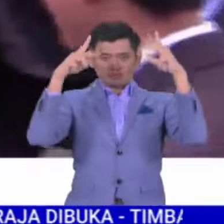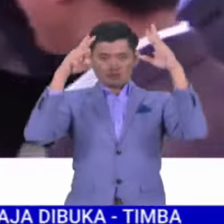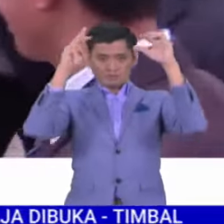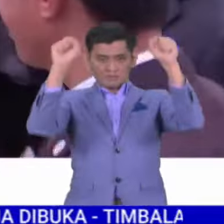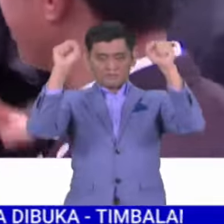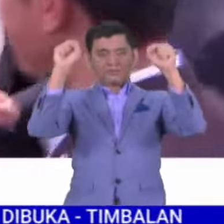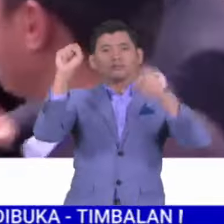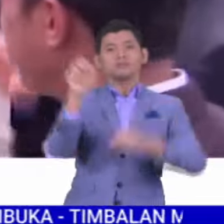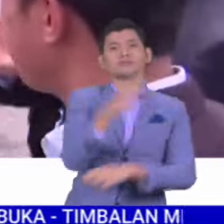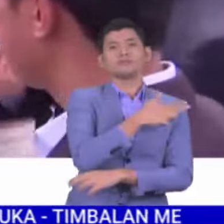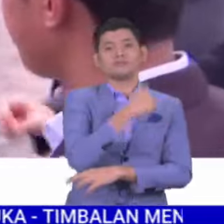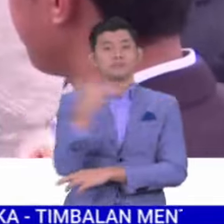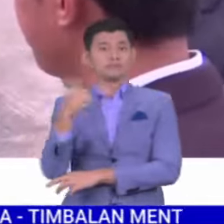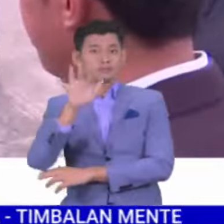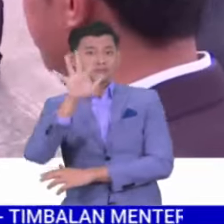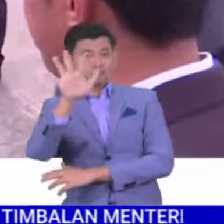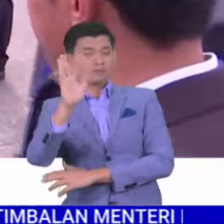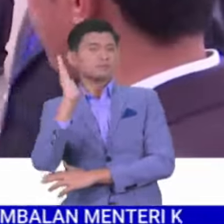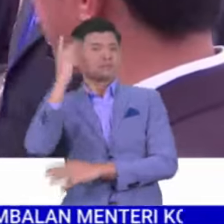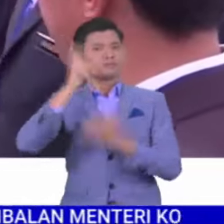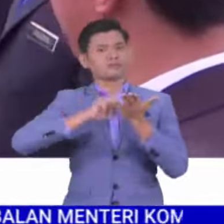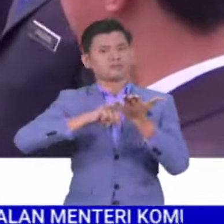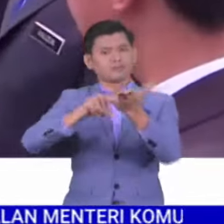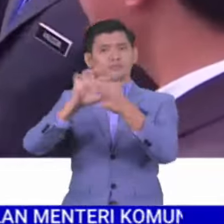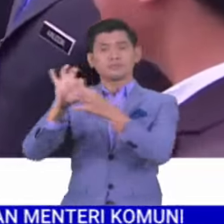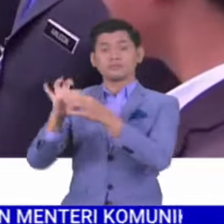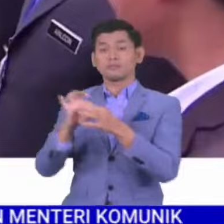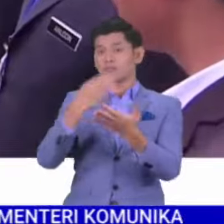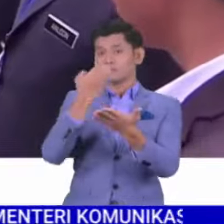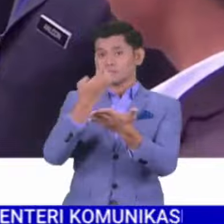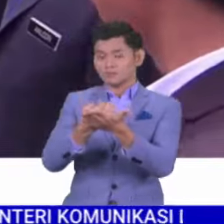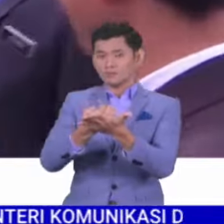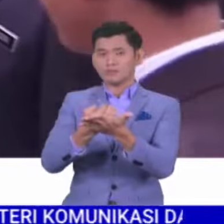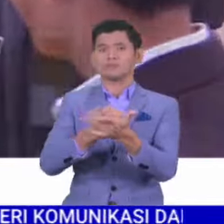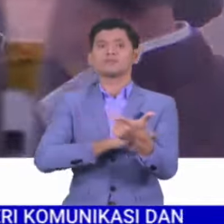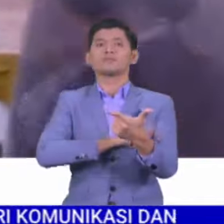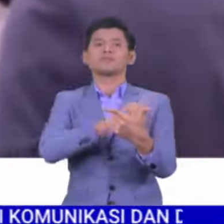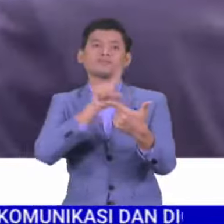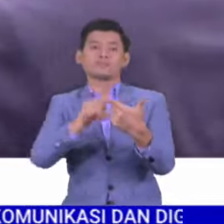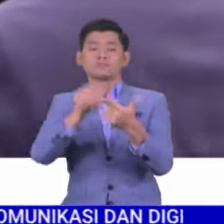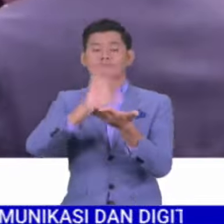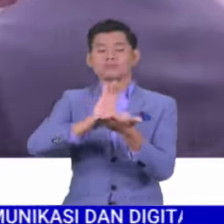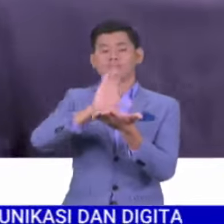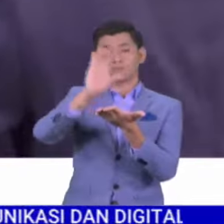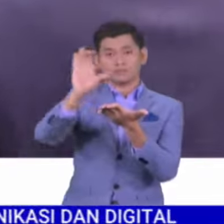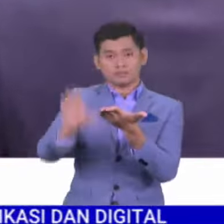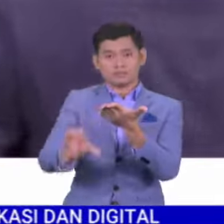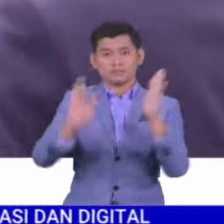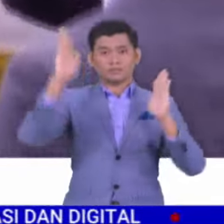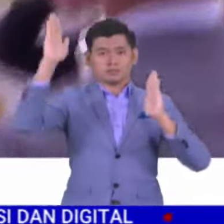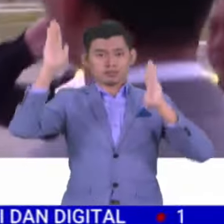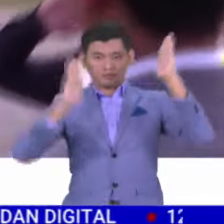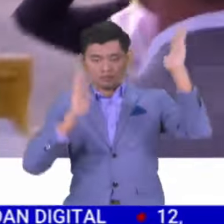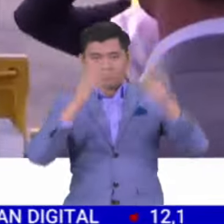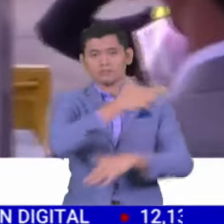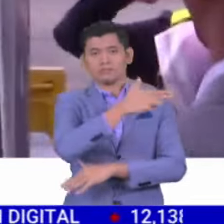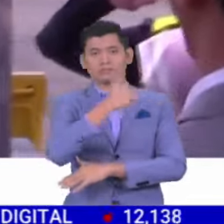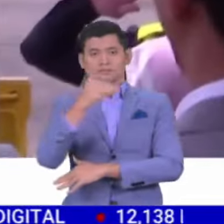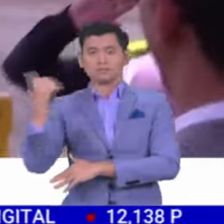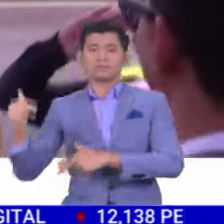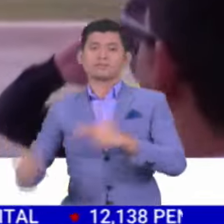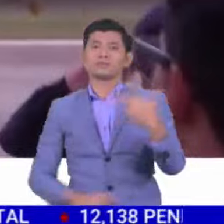Lima isu utama akan dibincangkan antaranya kerjasama ekonomi termasuk potensi pelaburan oleh Malaysia di ibu kota negara IKN